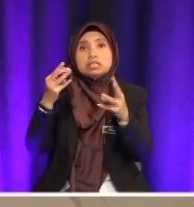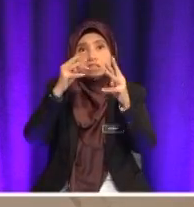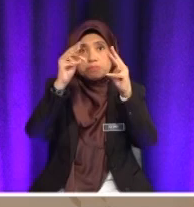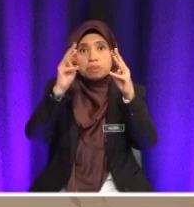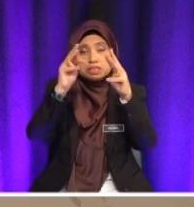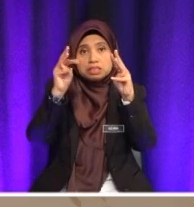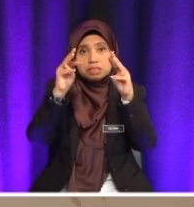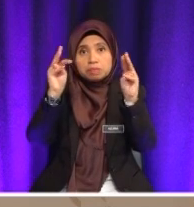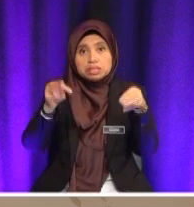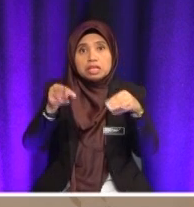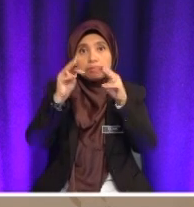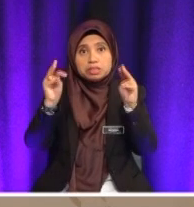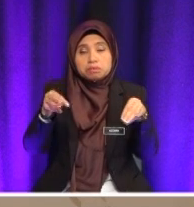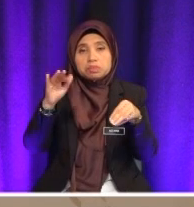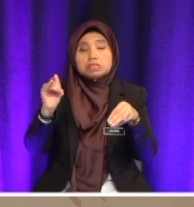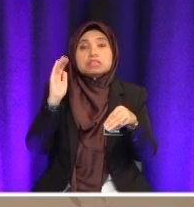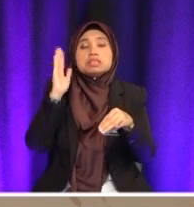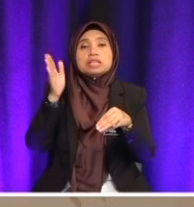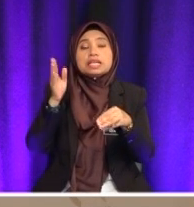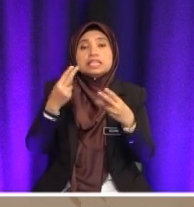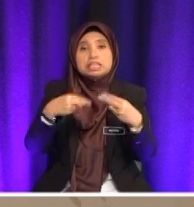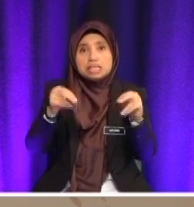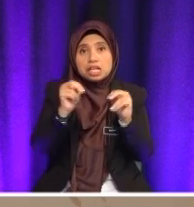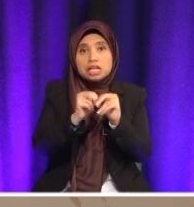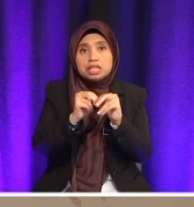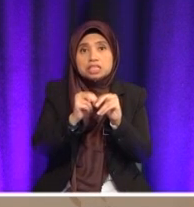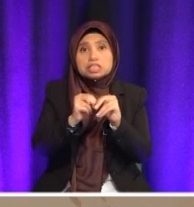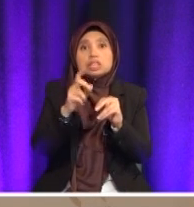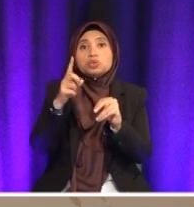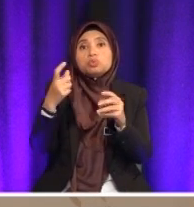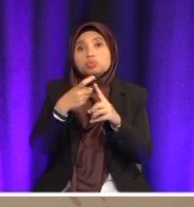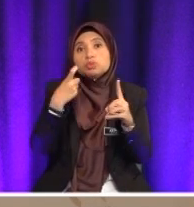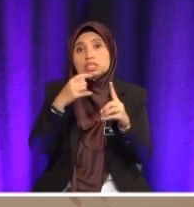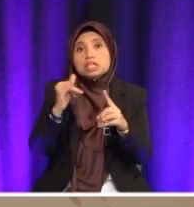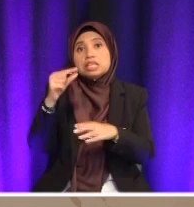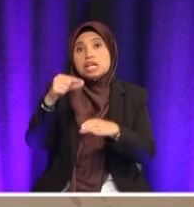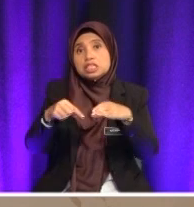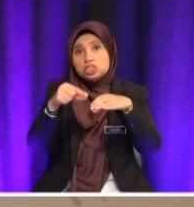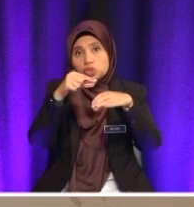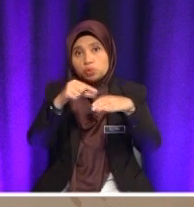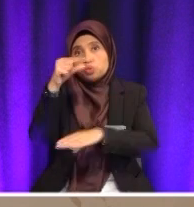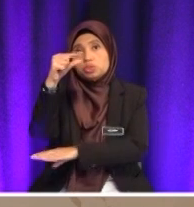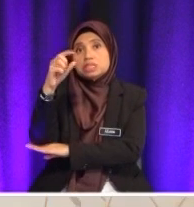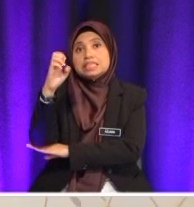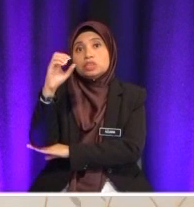dinilai di peringkat mending hari rendah salah satunya ialah geografi yaitu dengan quote mata pelajaran 23